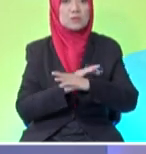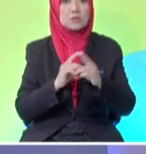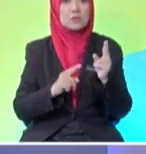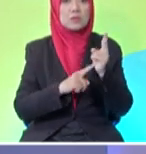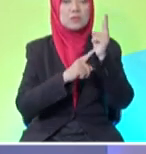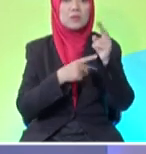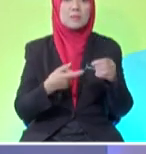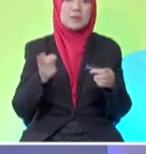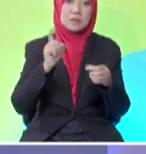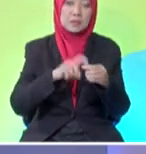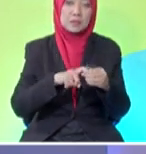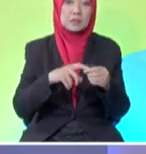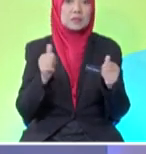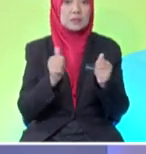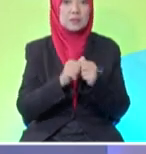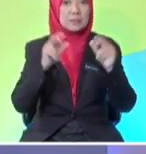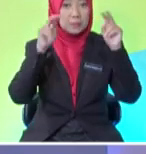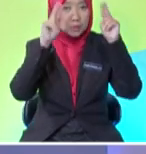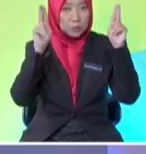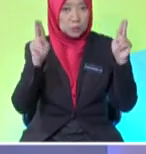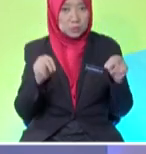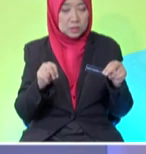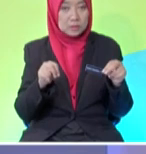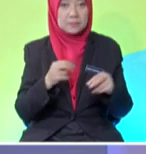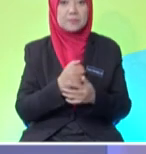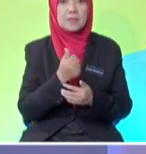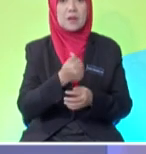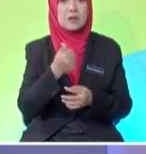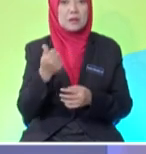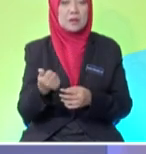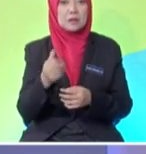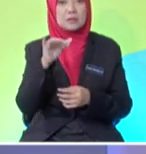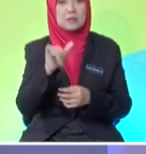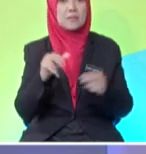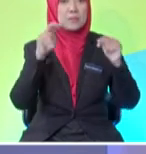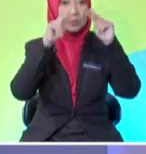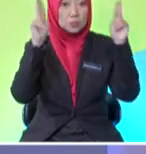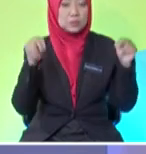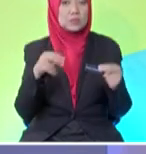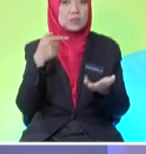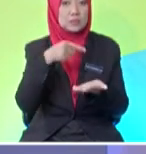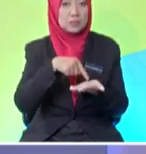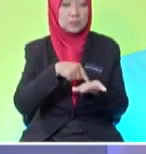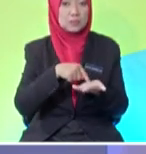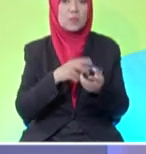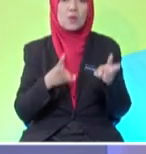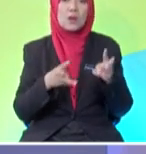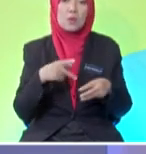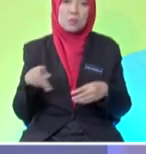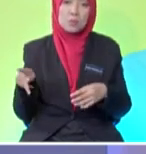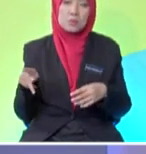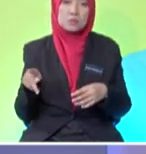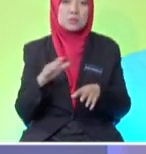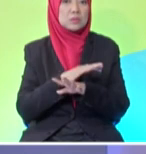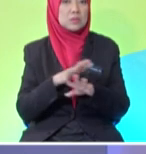berkaitan dengan pengujian alat yang dikatakan sebagai alat pengujian ini walaupun ianya